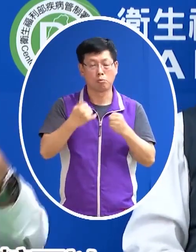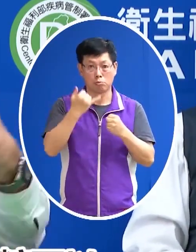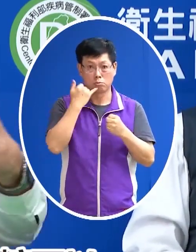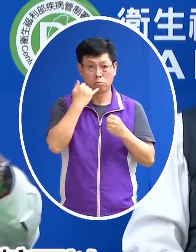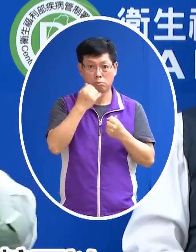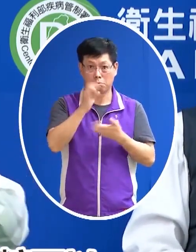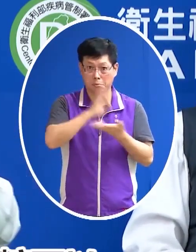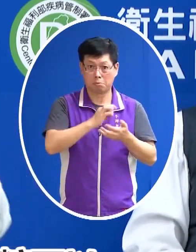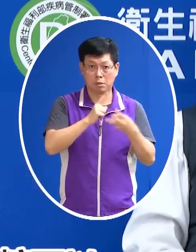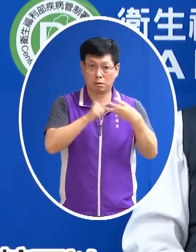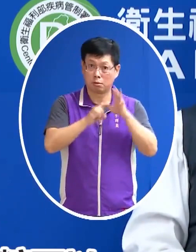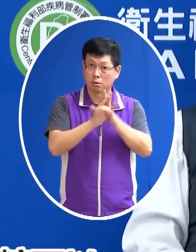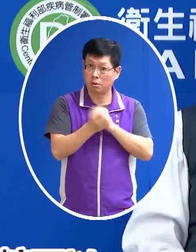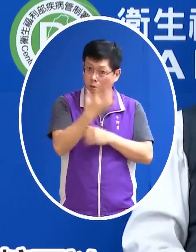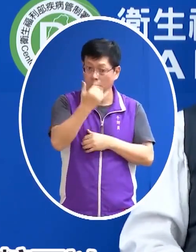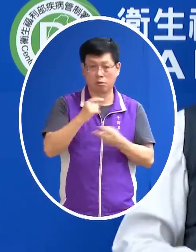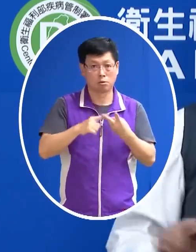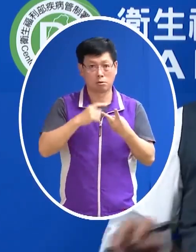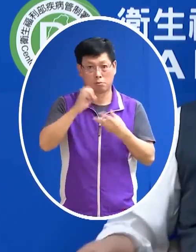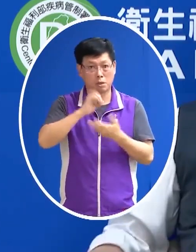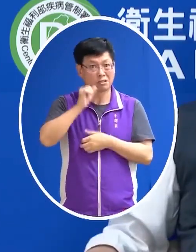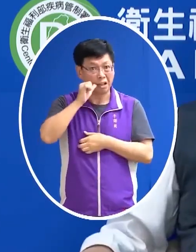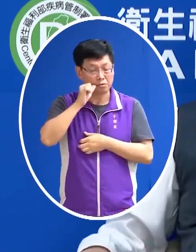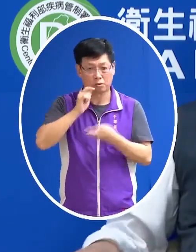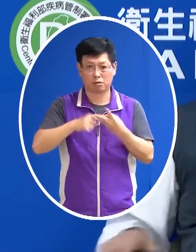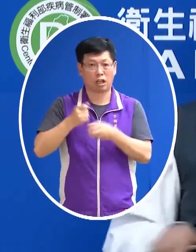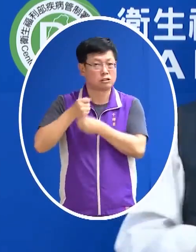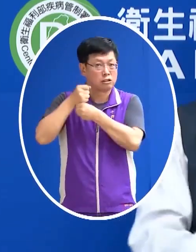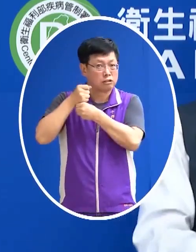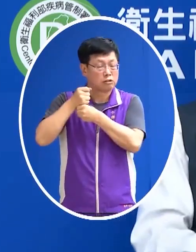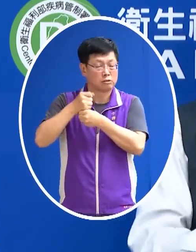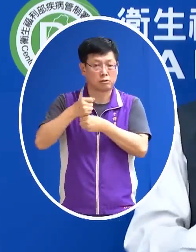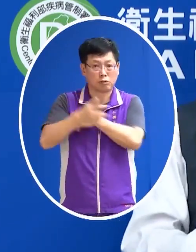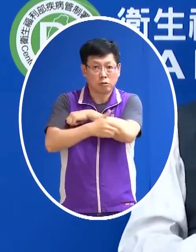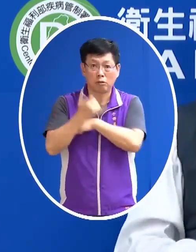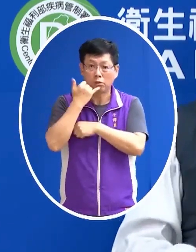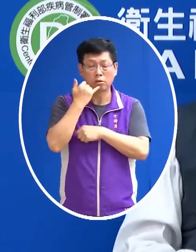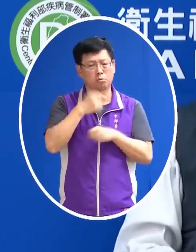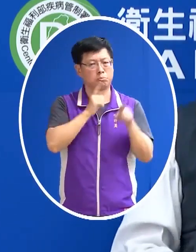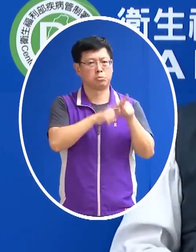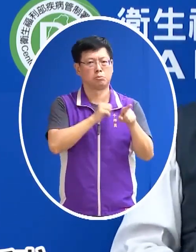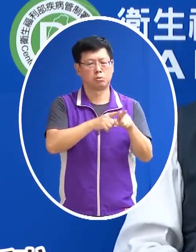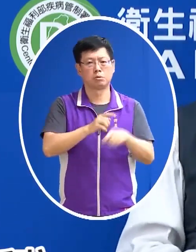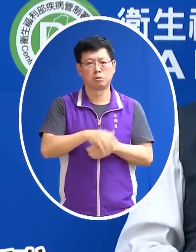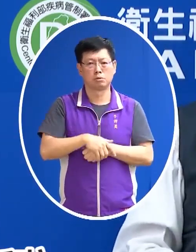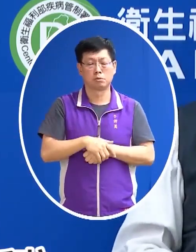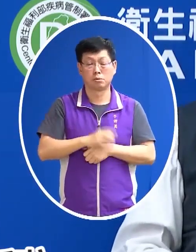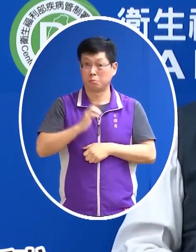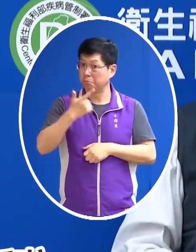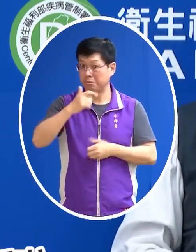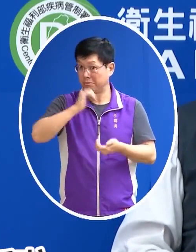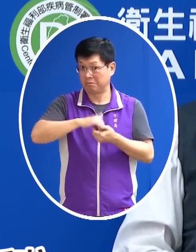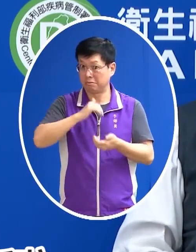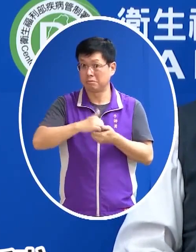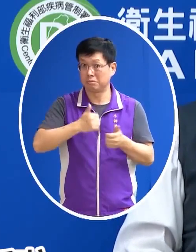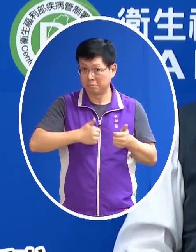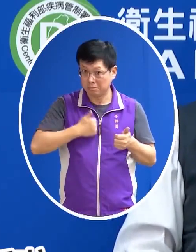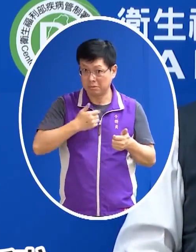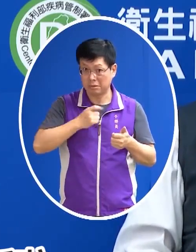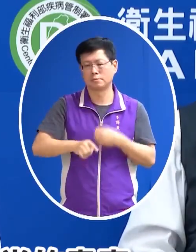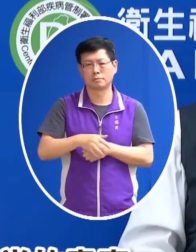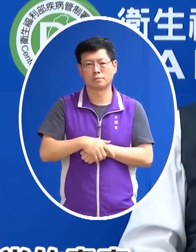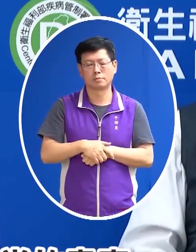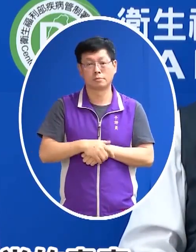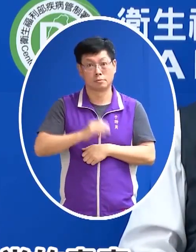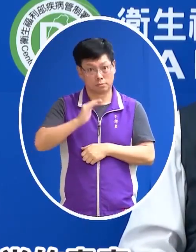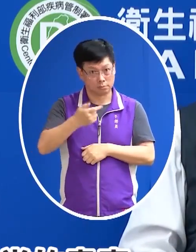哦，就卖玉兰花可以，卖口香糖可以，那举牌可以，他就沿用这样去弄。其实并不见得说是一定要